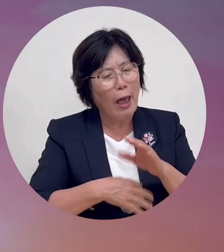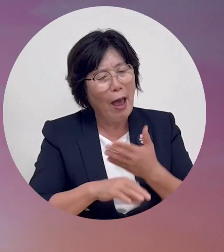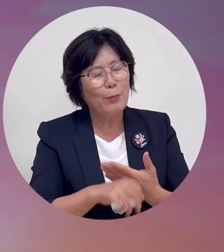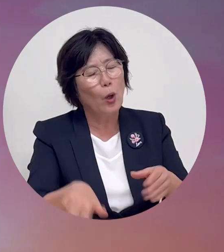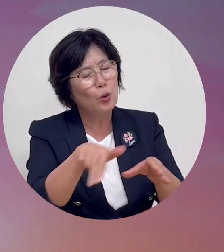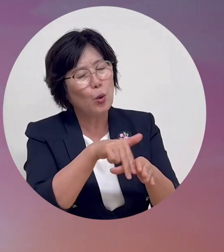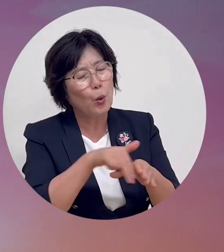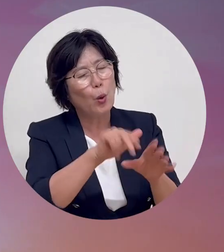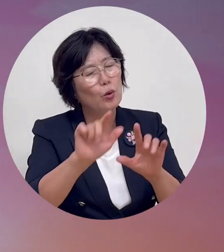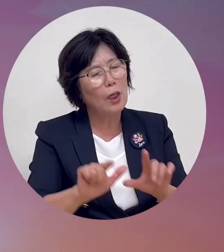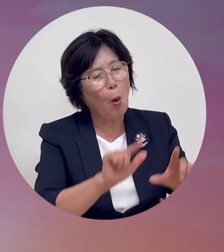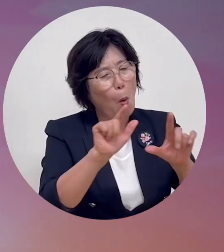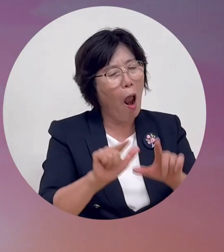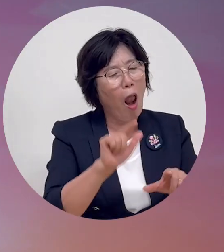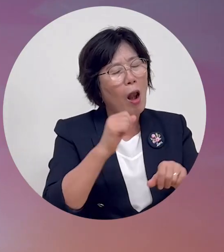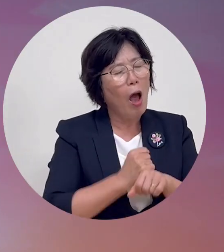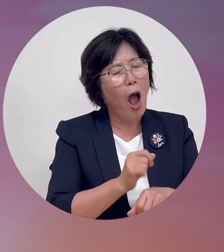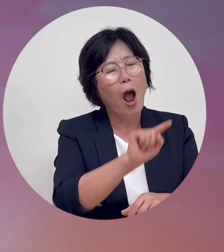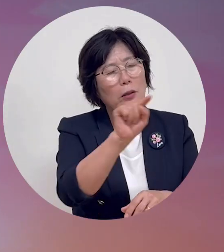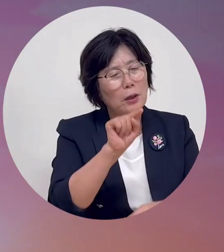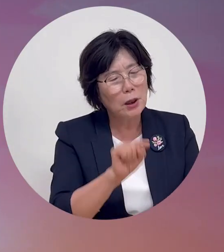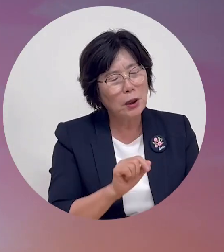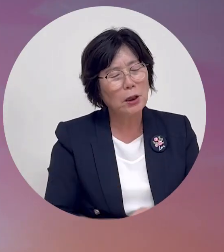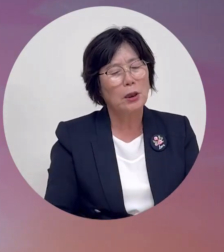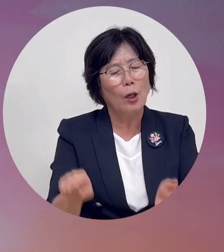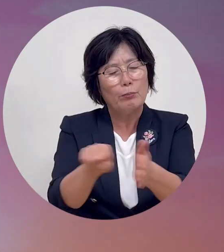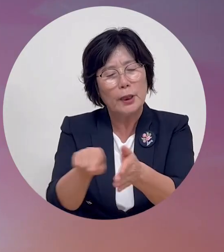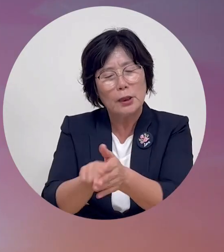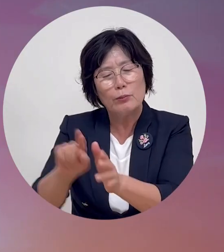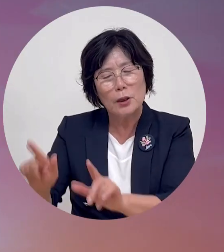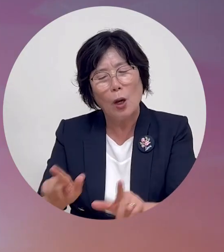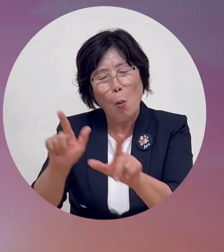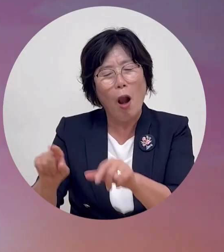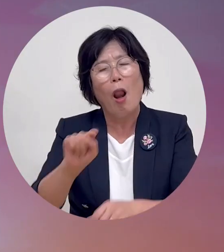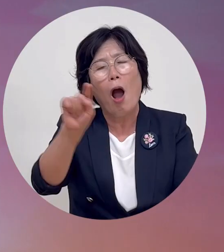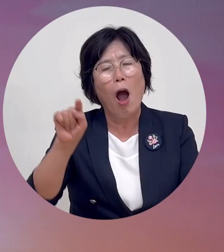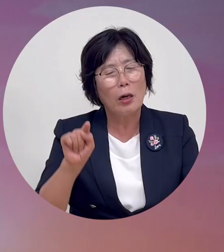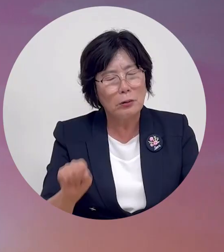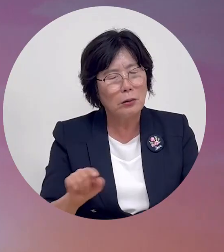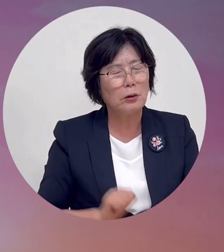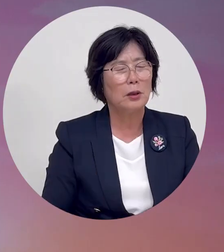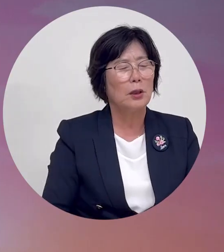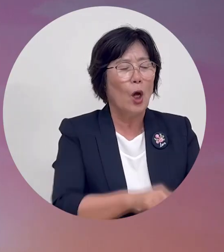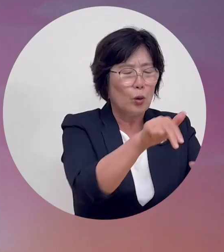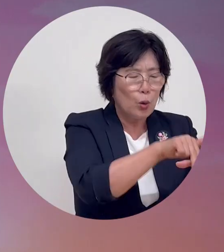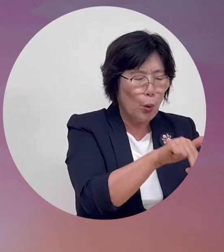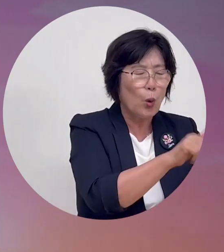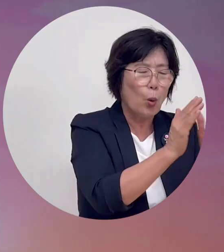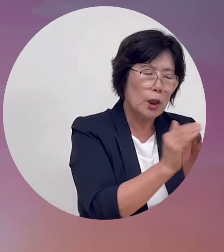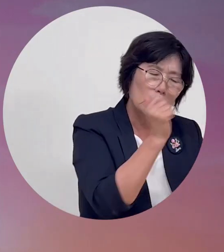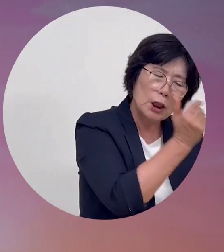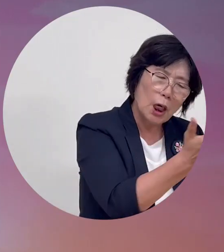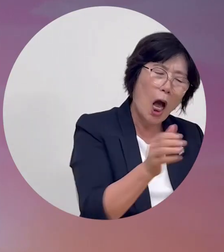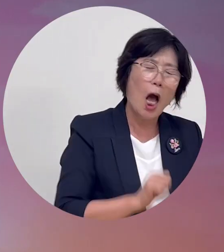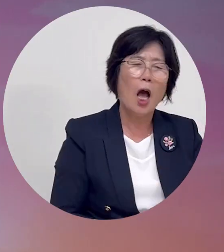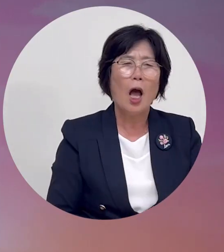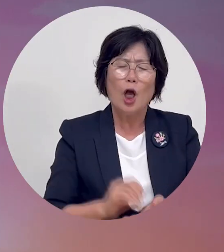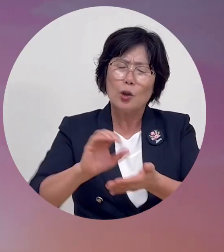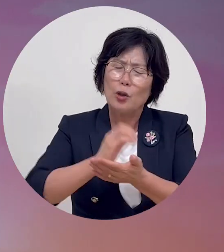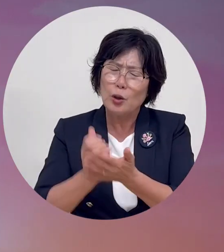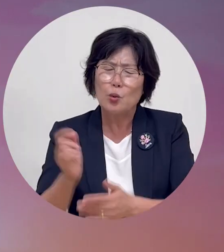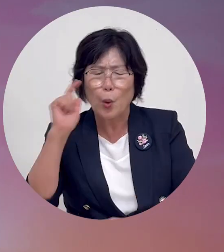하는 건지 신앙 생활을 하는 건지, 내가 종교인이 되고 있는지 그리스도인이 되고